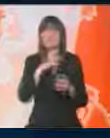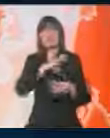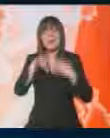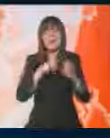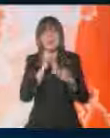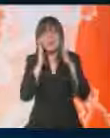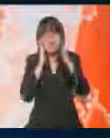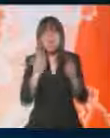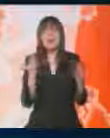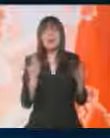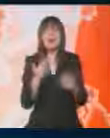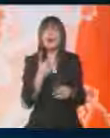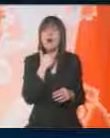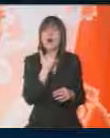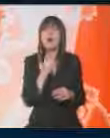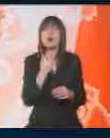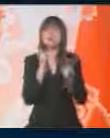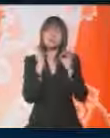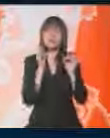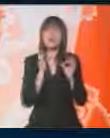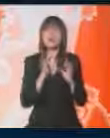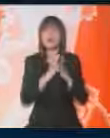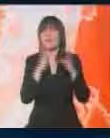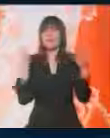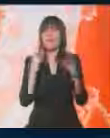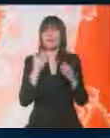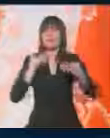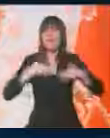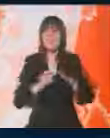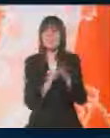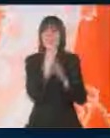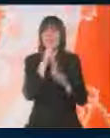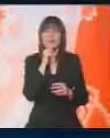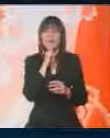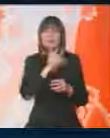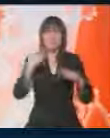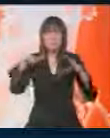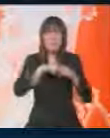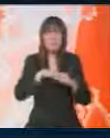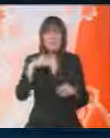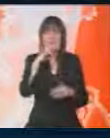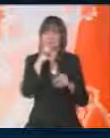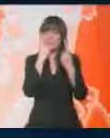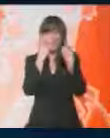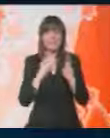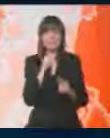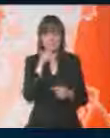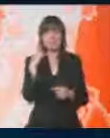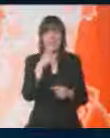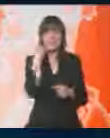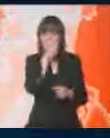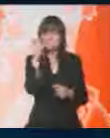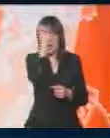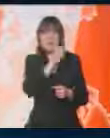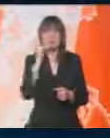Jasmina, ali sigurno sa velikim prirodnim priraštajem, nezaposlenošću, ekonomski neodrživim. I to je ono što će